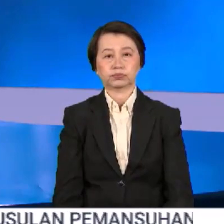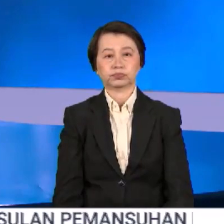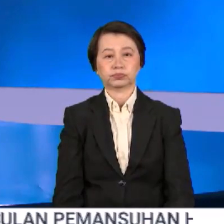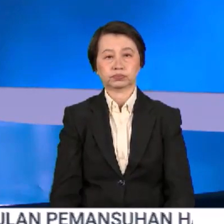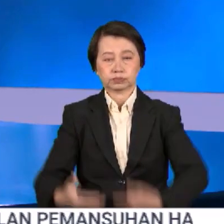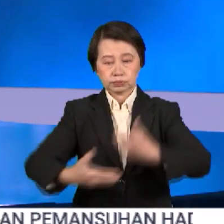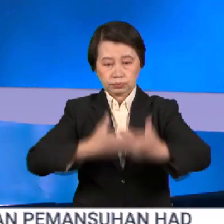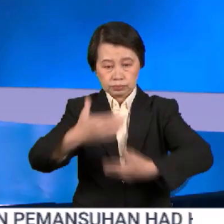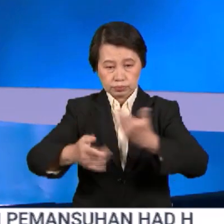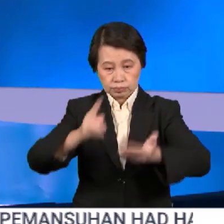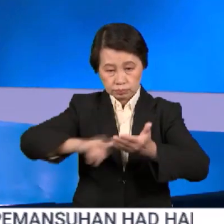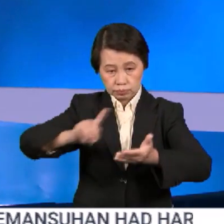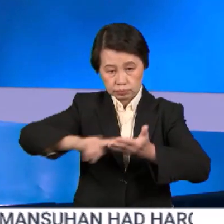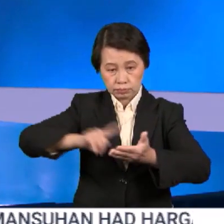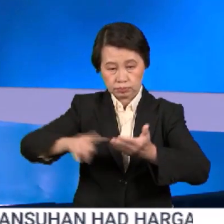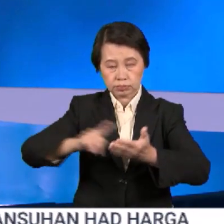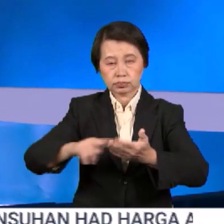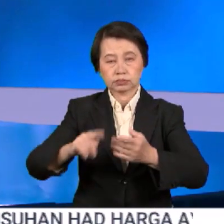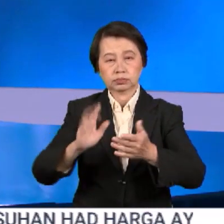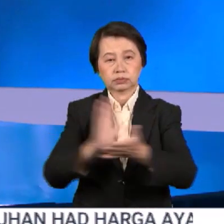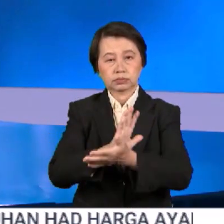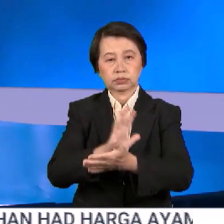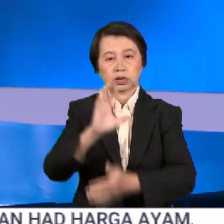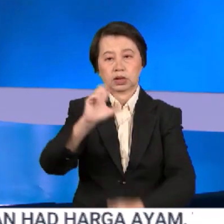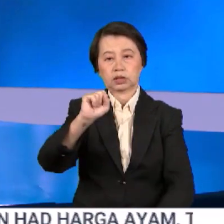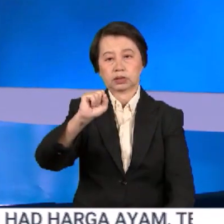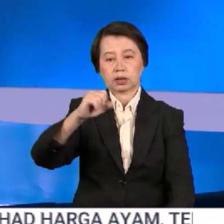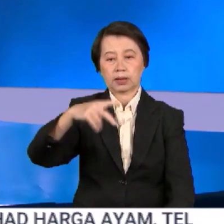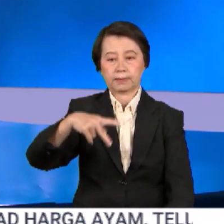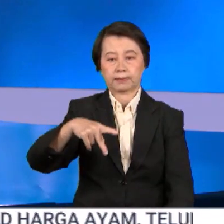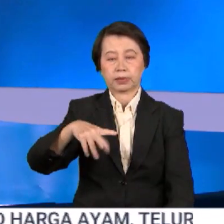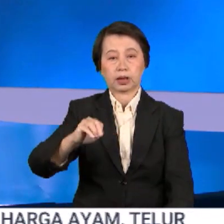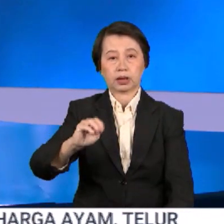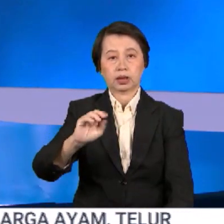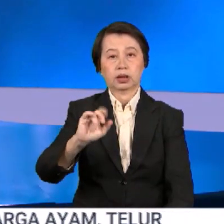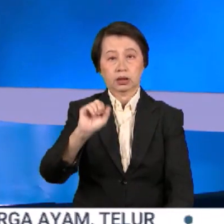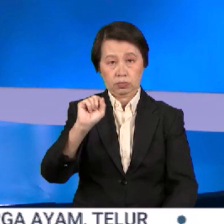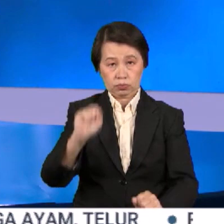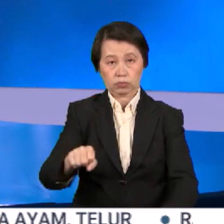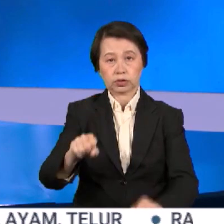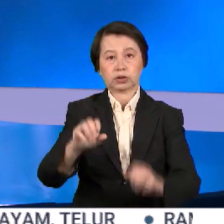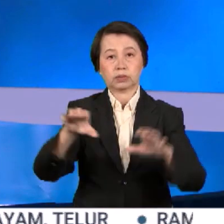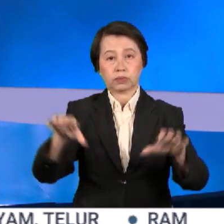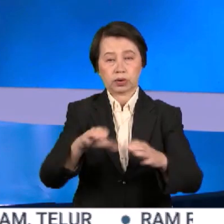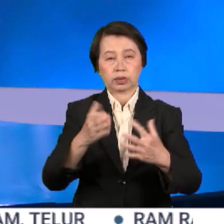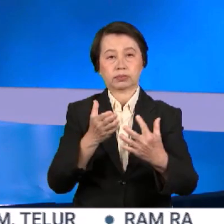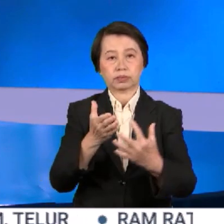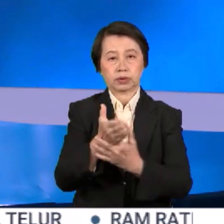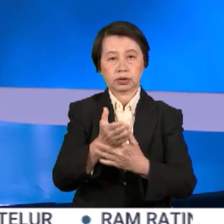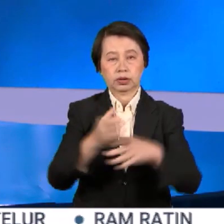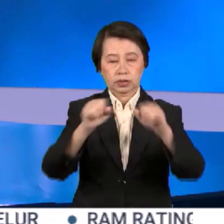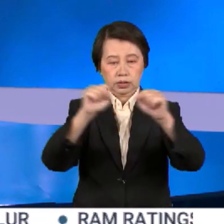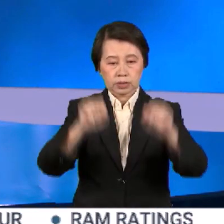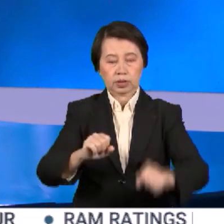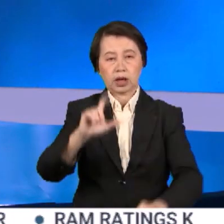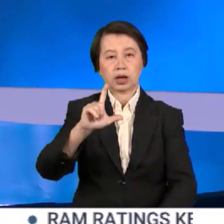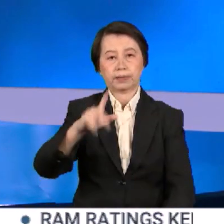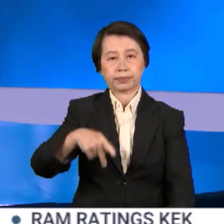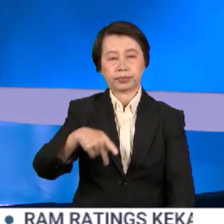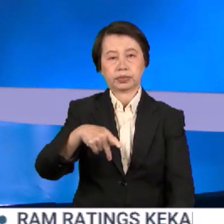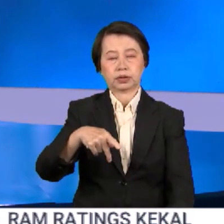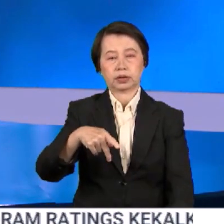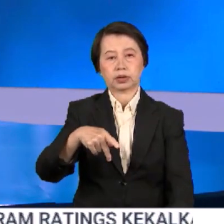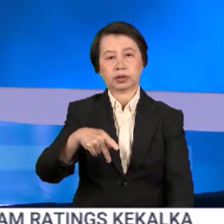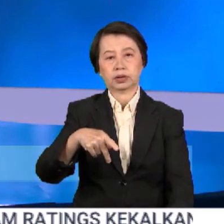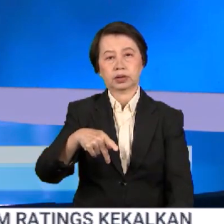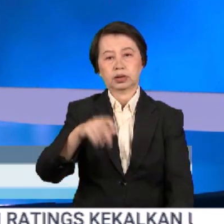proses pemakaian semula kertas jawaban siji pelajaran Malaysia SPM hanya boleh dilaksanakan manusia sistem Elpi score